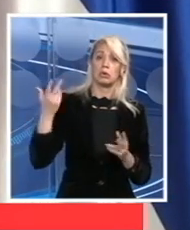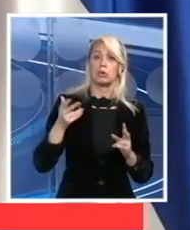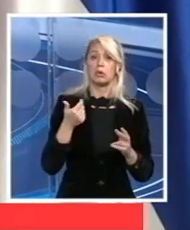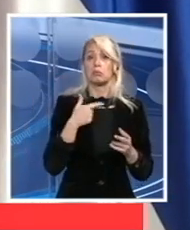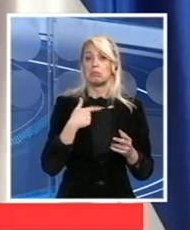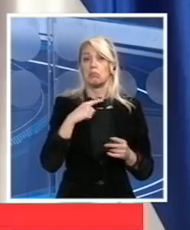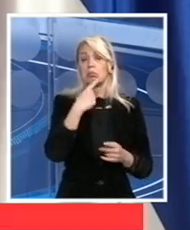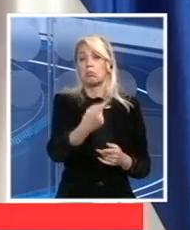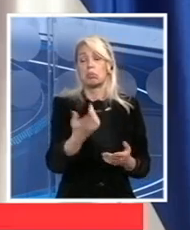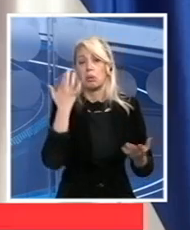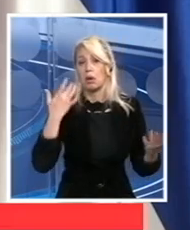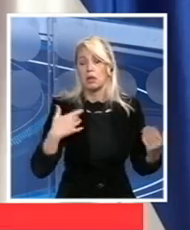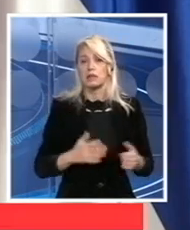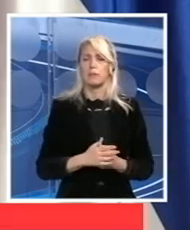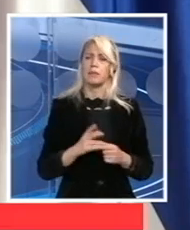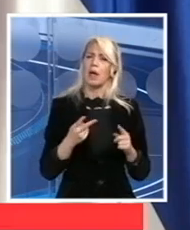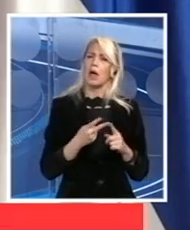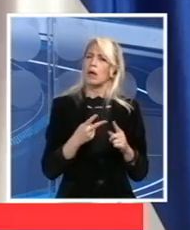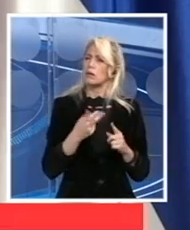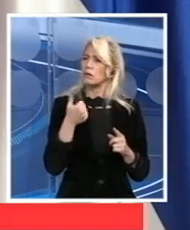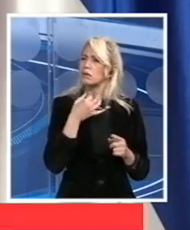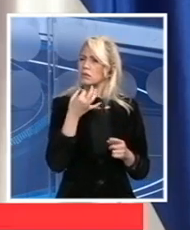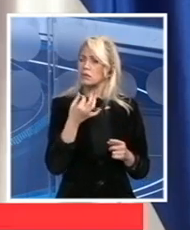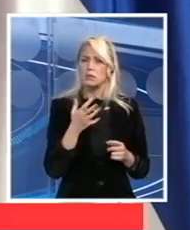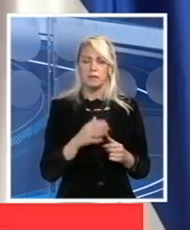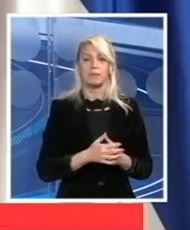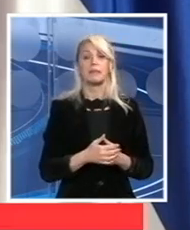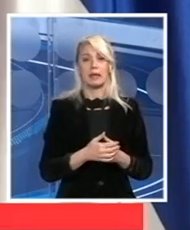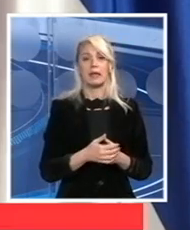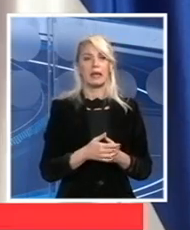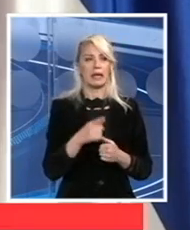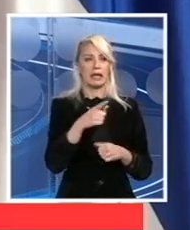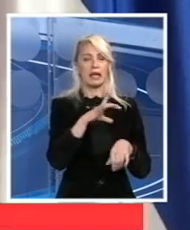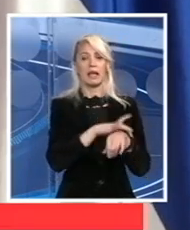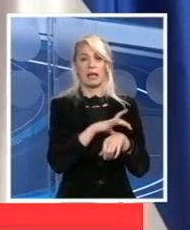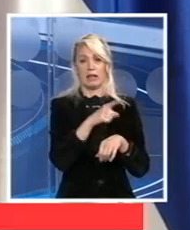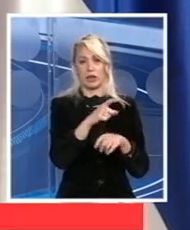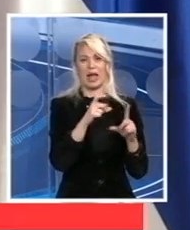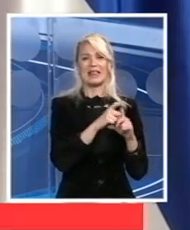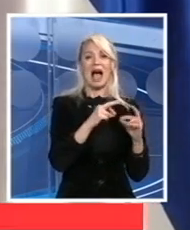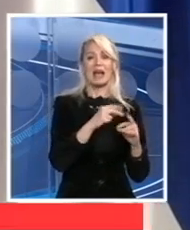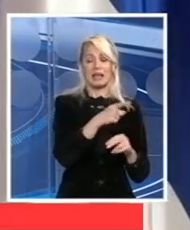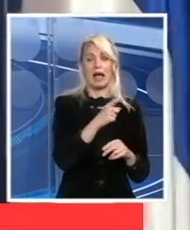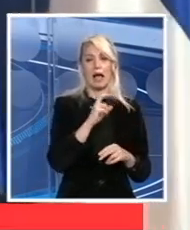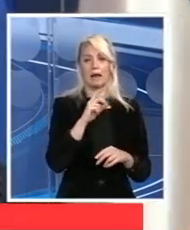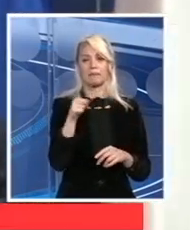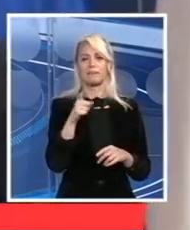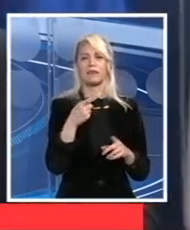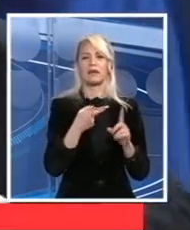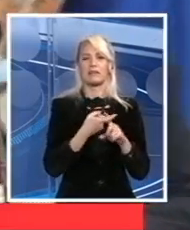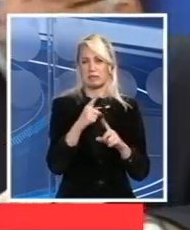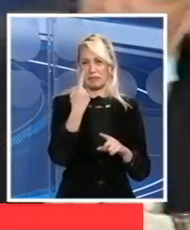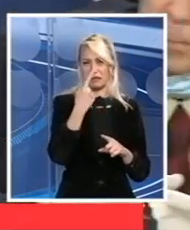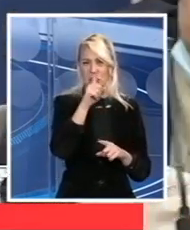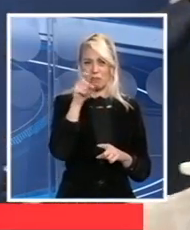stvar. Drugo, šta ste pitali? Evo, ja imam taj broj ovde. Znači, pitali ste za broj respiratora i